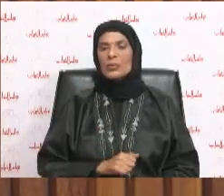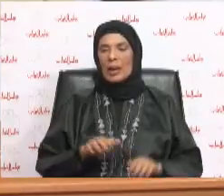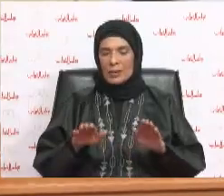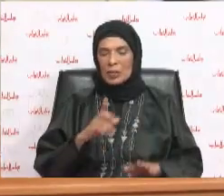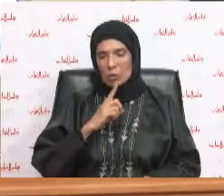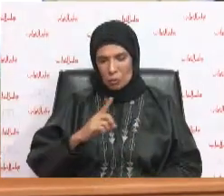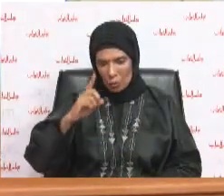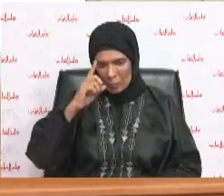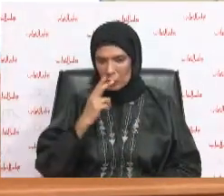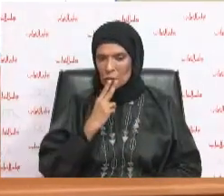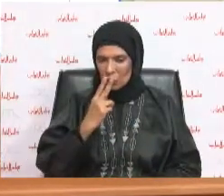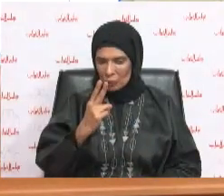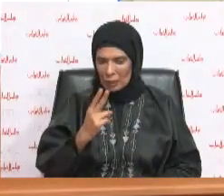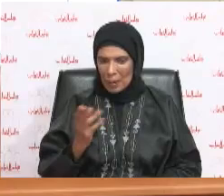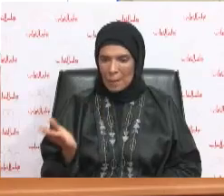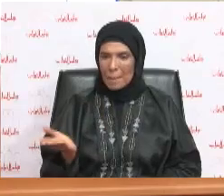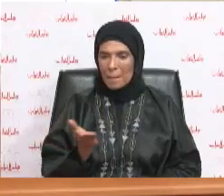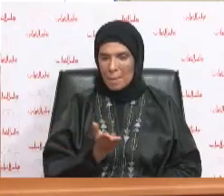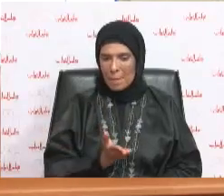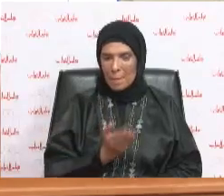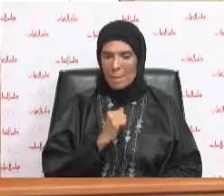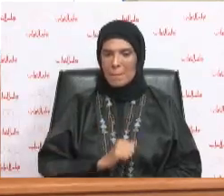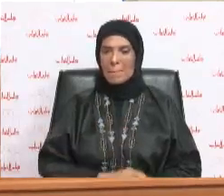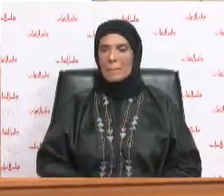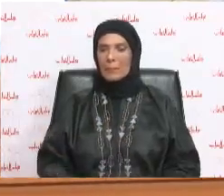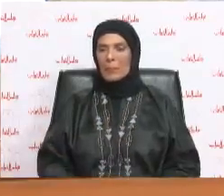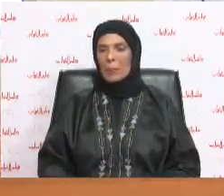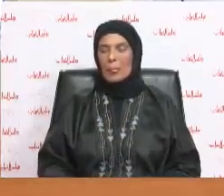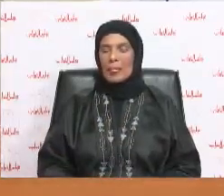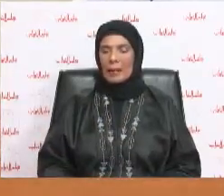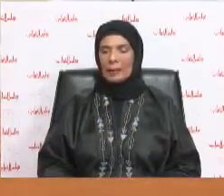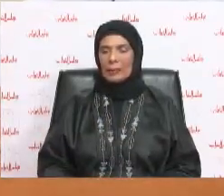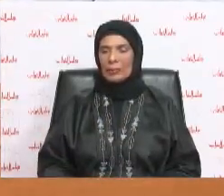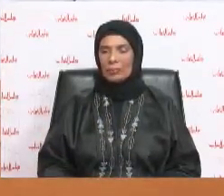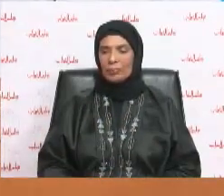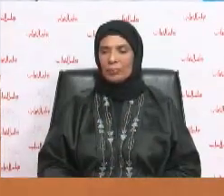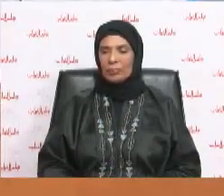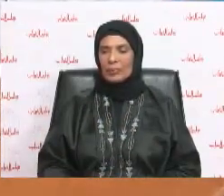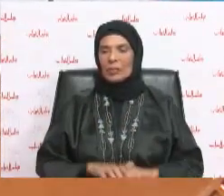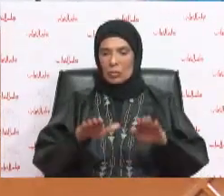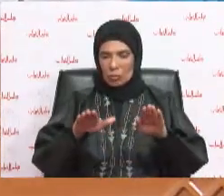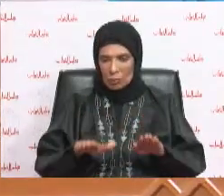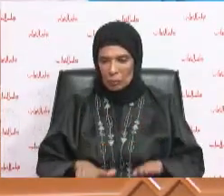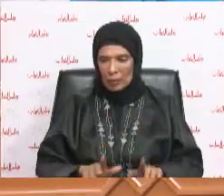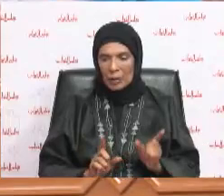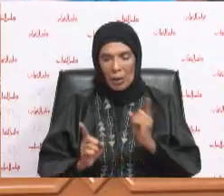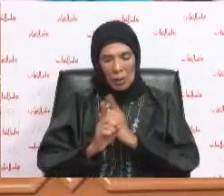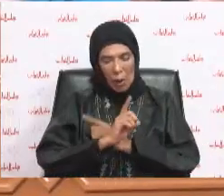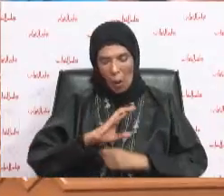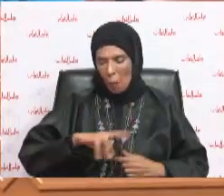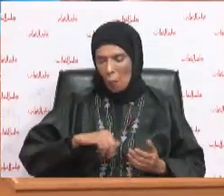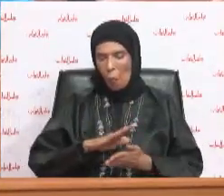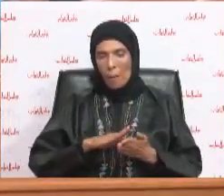شاء الله دائما نشوفكم موجودين وملتصقين بقضايا الناس وقضايا المجلس، وهذا المجلس هو يمثل هموم الناس وقضايا